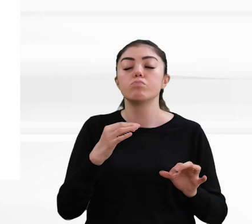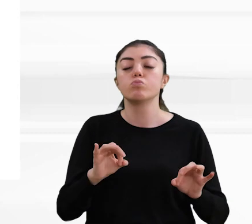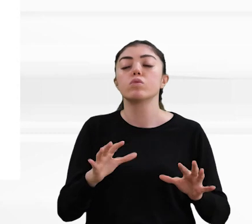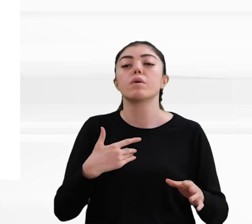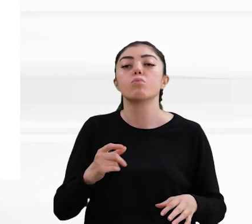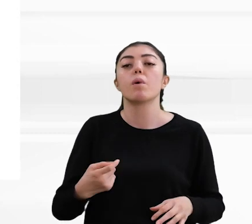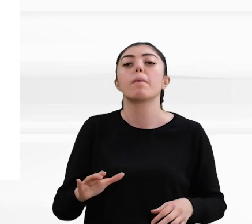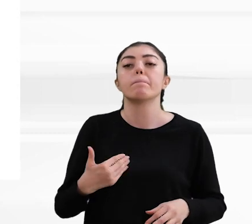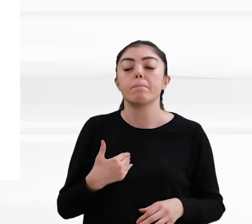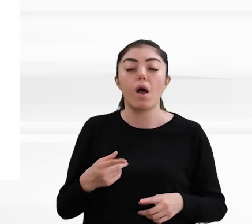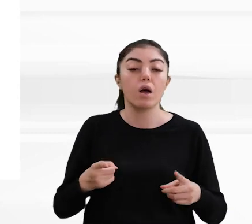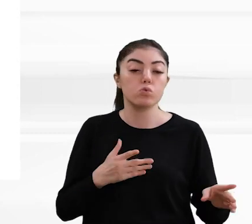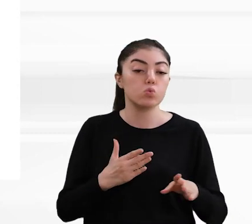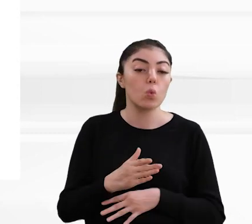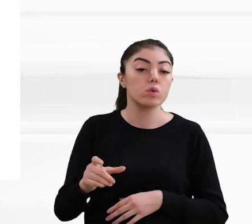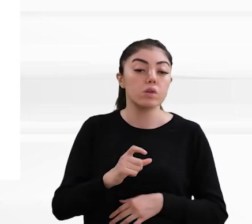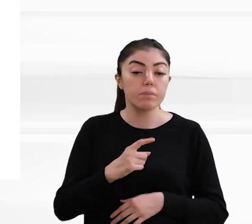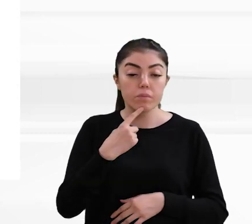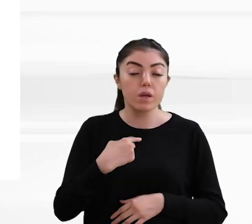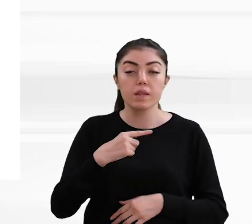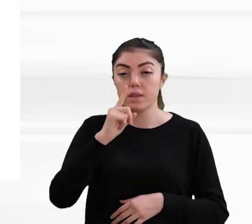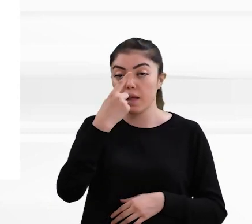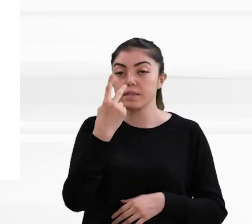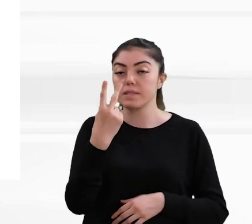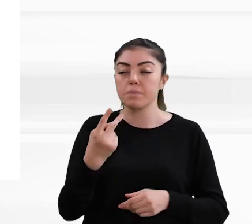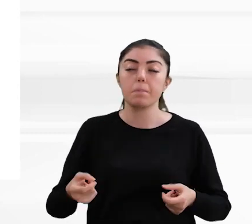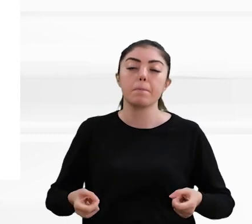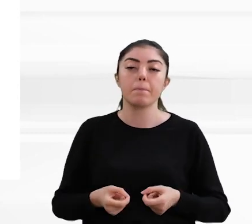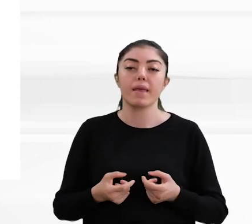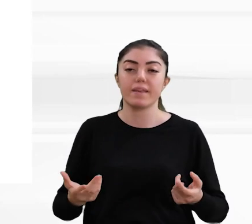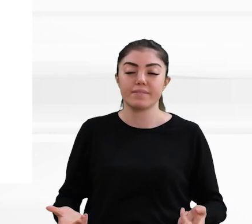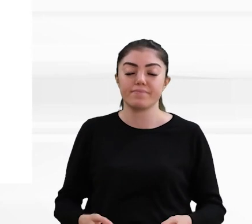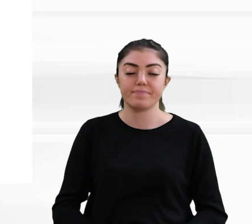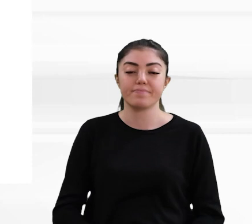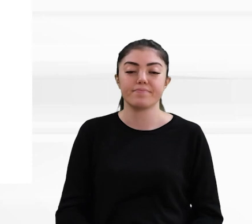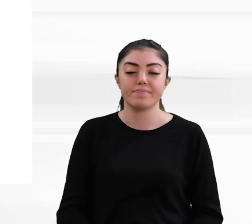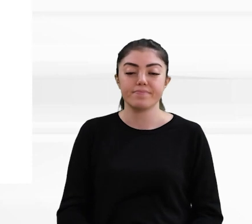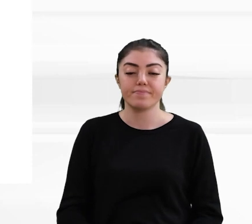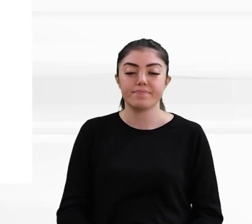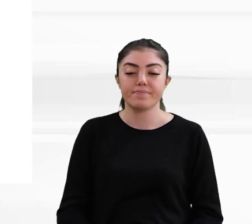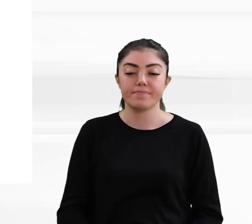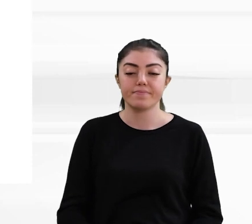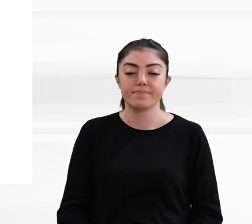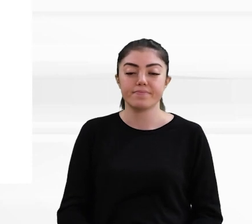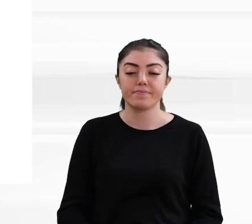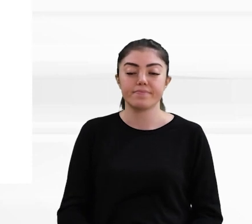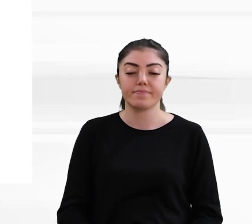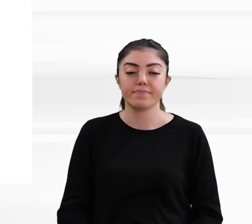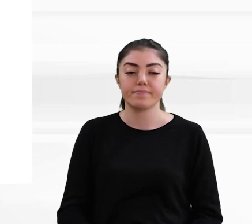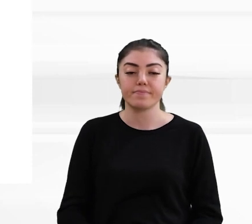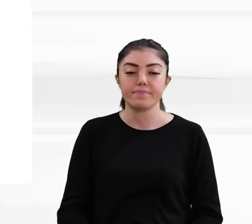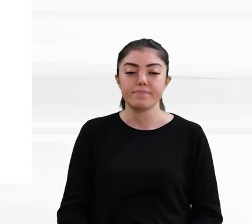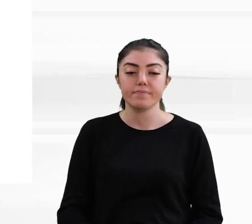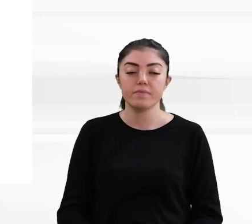çıkaramaz Bu hangisi doğrudur dediği için doğru cevabınız yalnız için ve seçildi 35